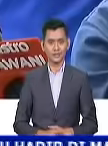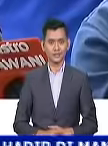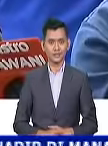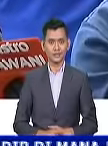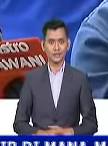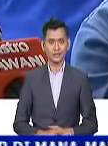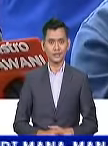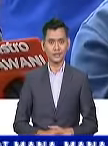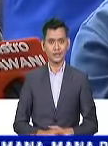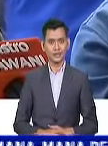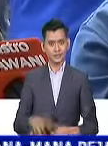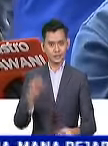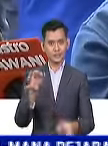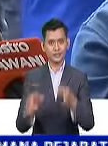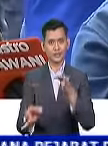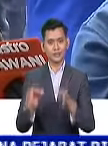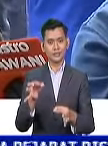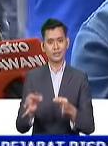Kerana